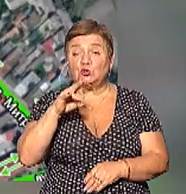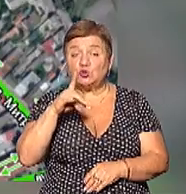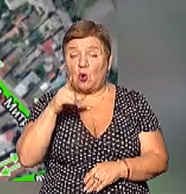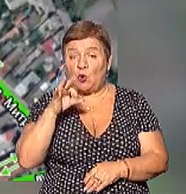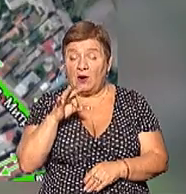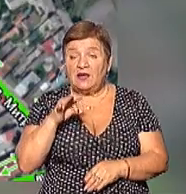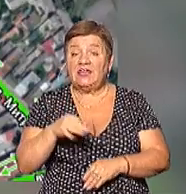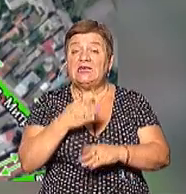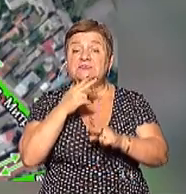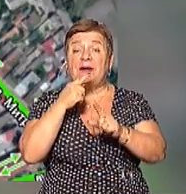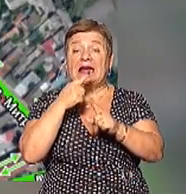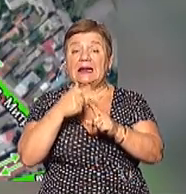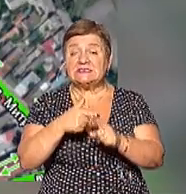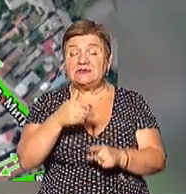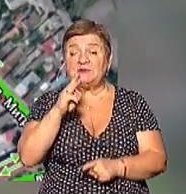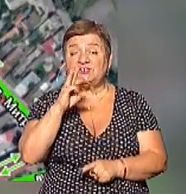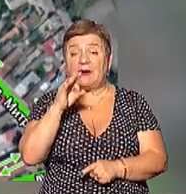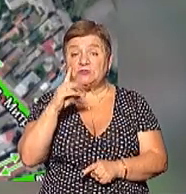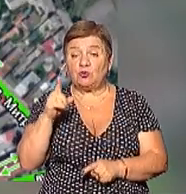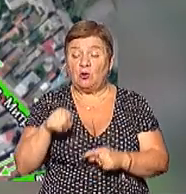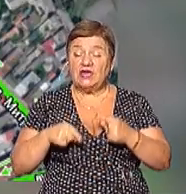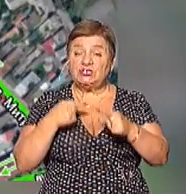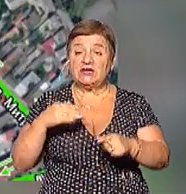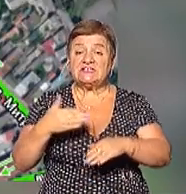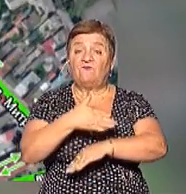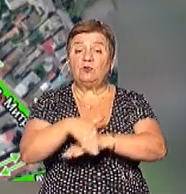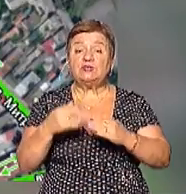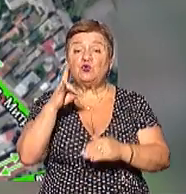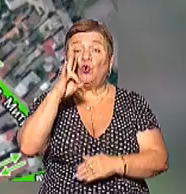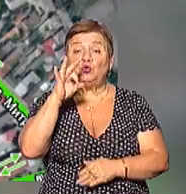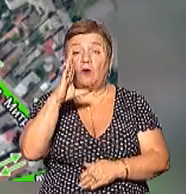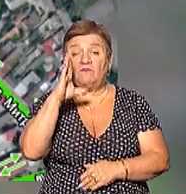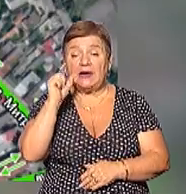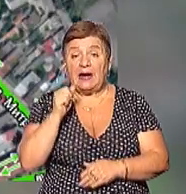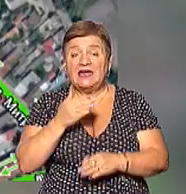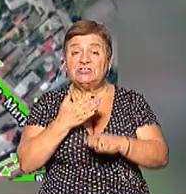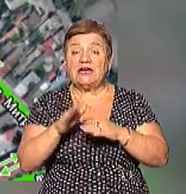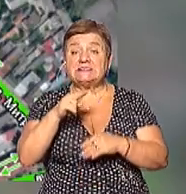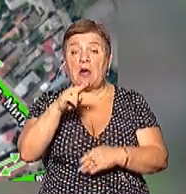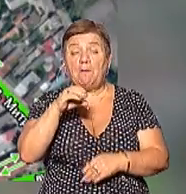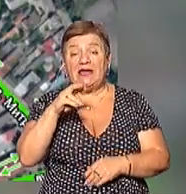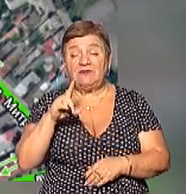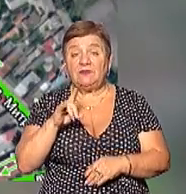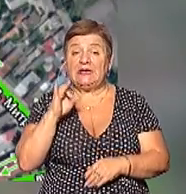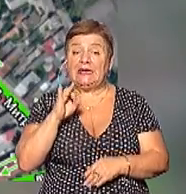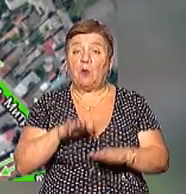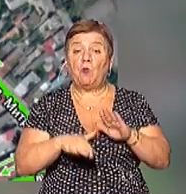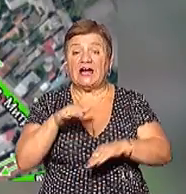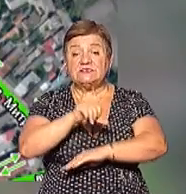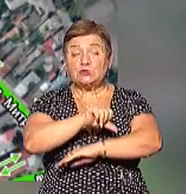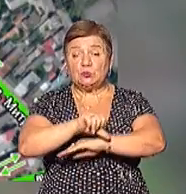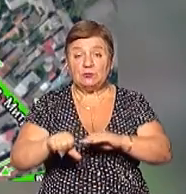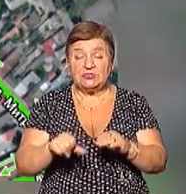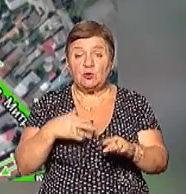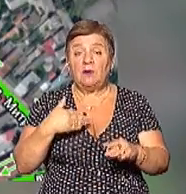із Швабською. Об'їзд буде можливий через вулиці Новака, Швабську, часткову площу Петефі та вулицю Мук. Качівську. Також відновлено